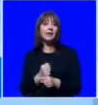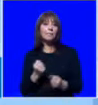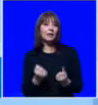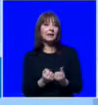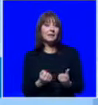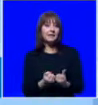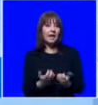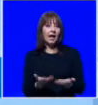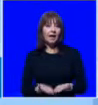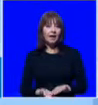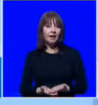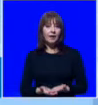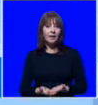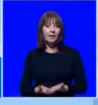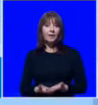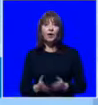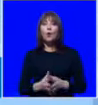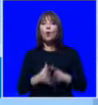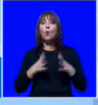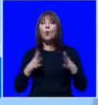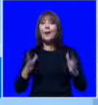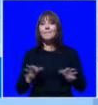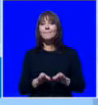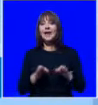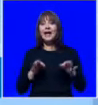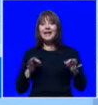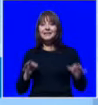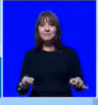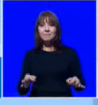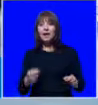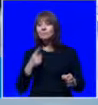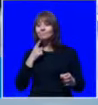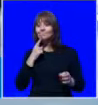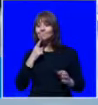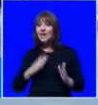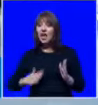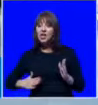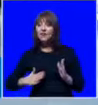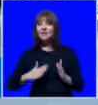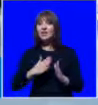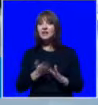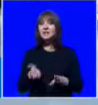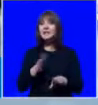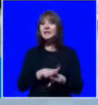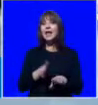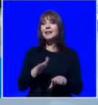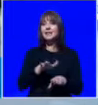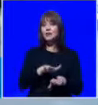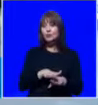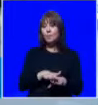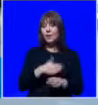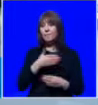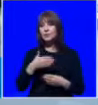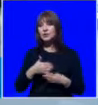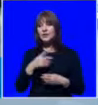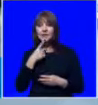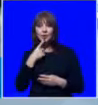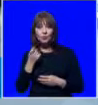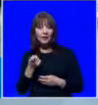наистина голям размер инфлация се натрупа за последните години, които пък бизнеса, който е социално